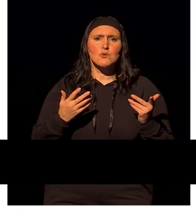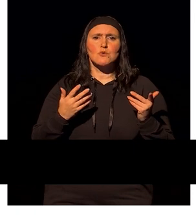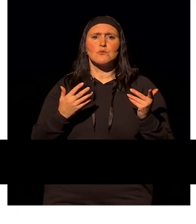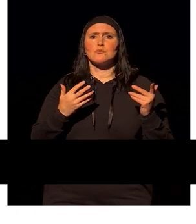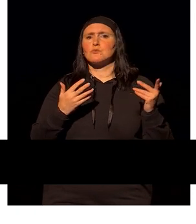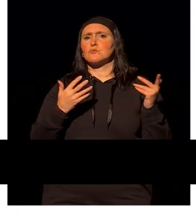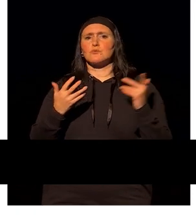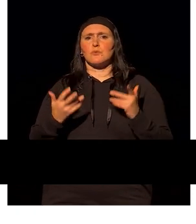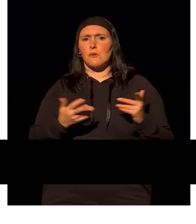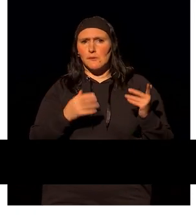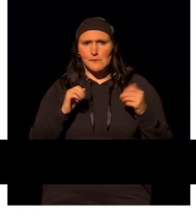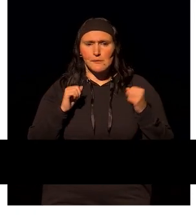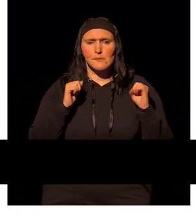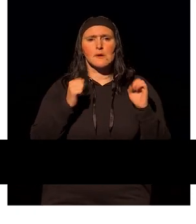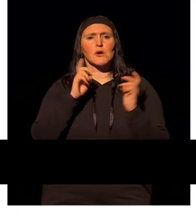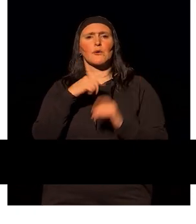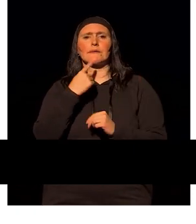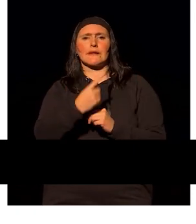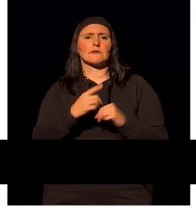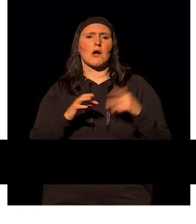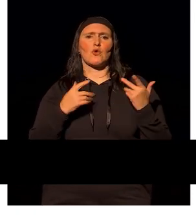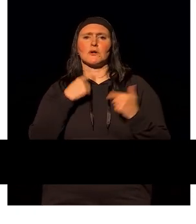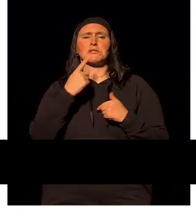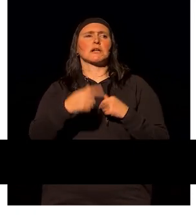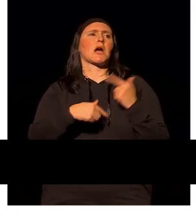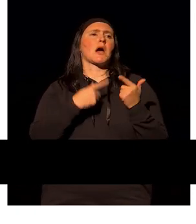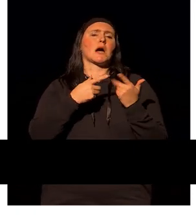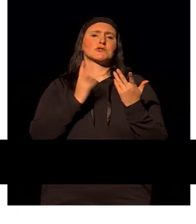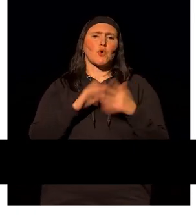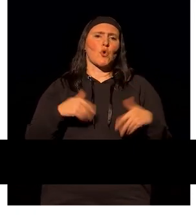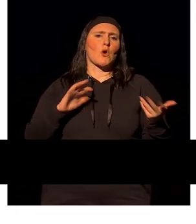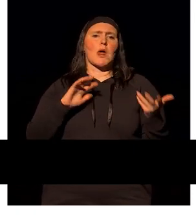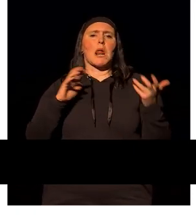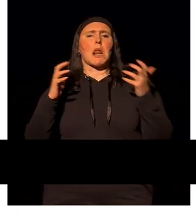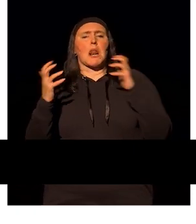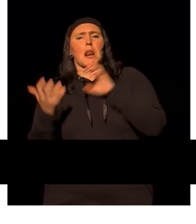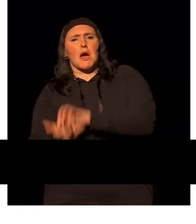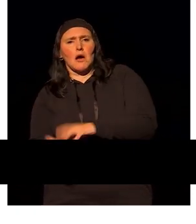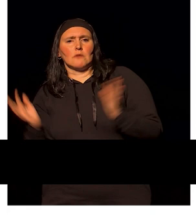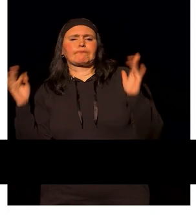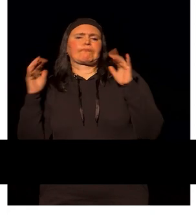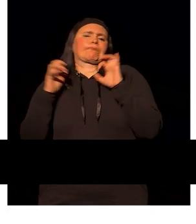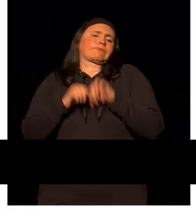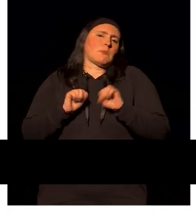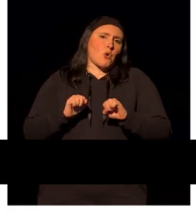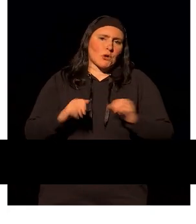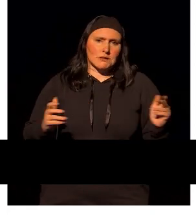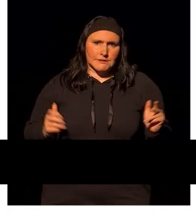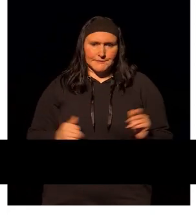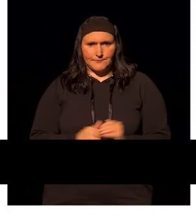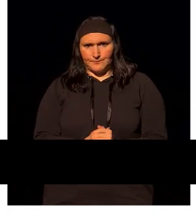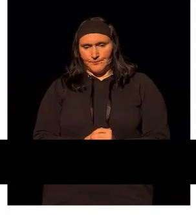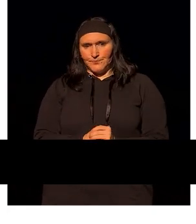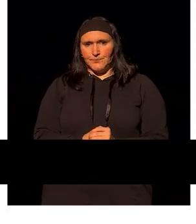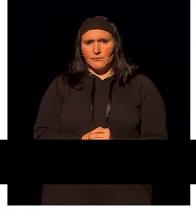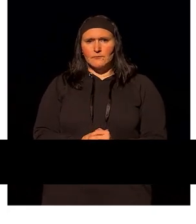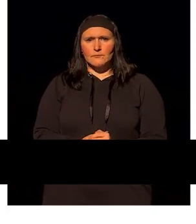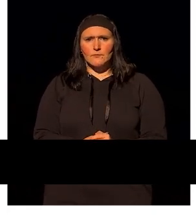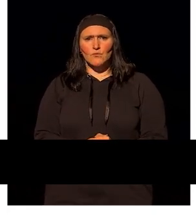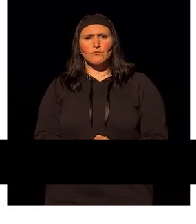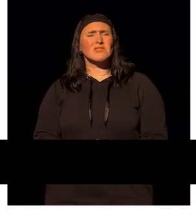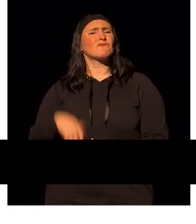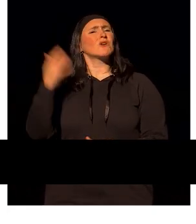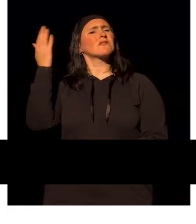und seine Thesen zur Apokalypse blind hat und zur Antigüte des Menschen veröffentlicht hat. All das erschien uns ja